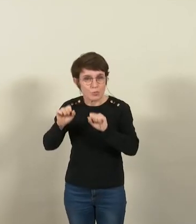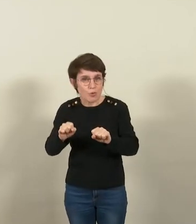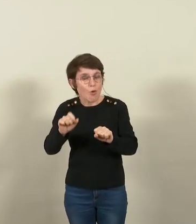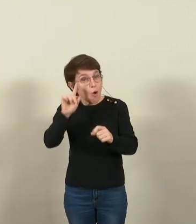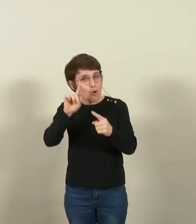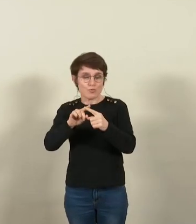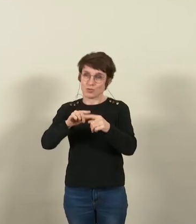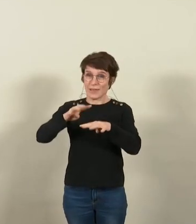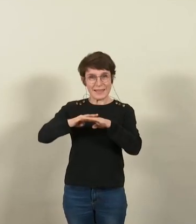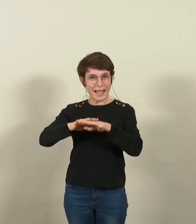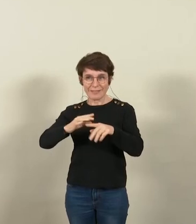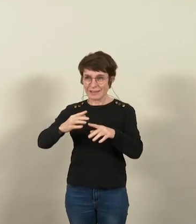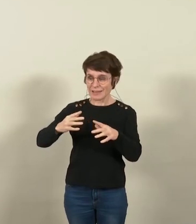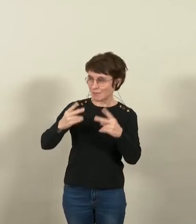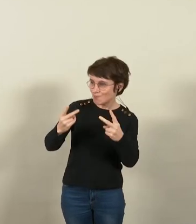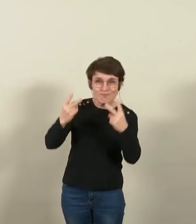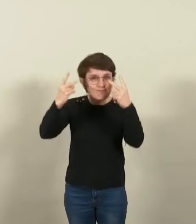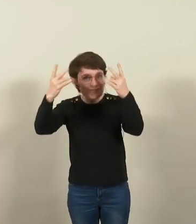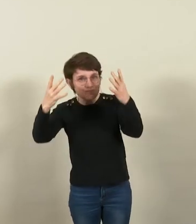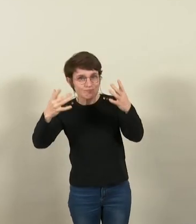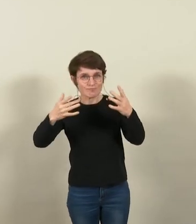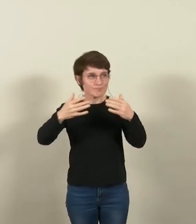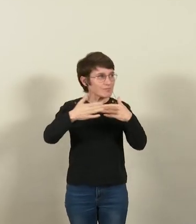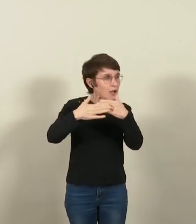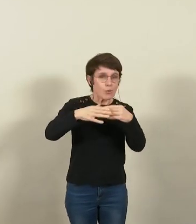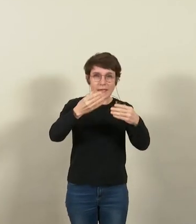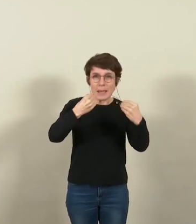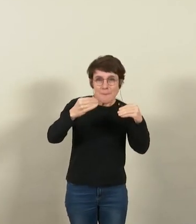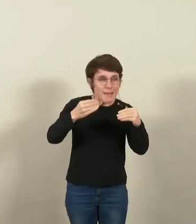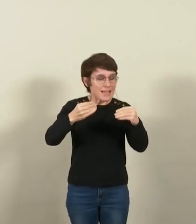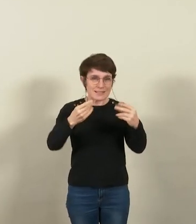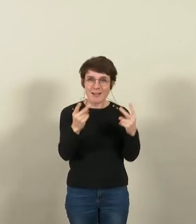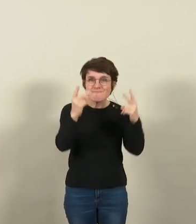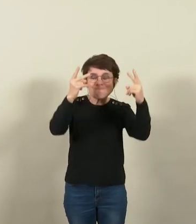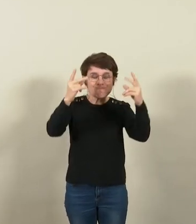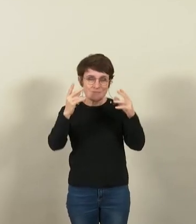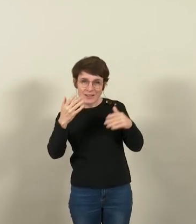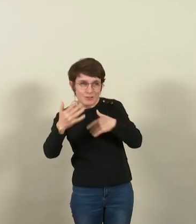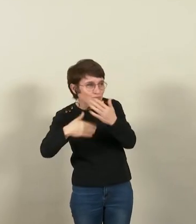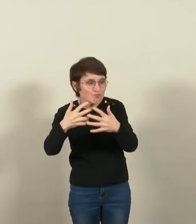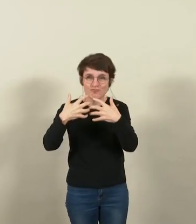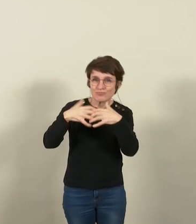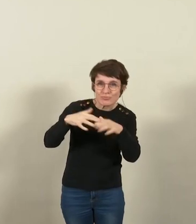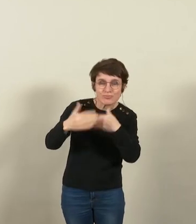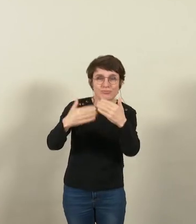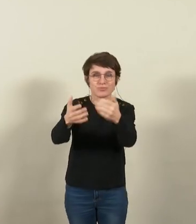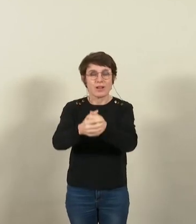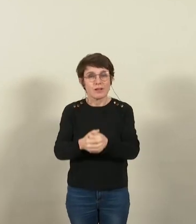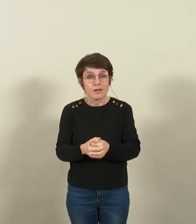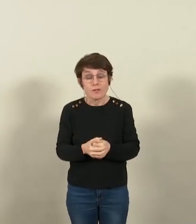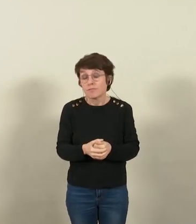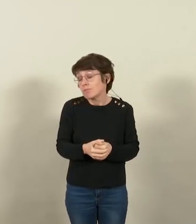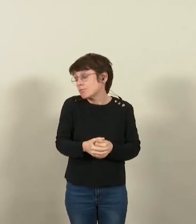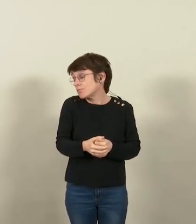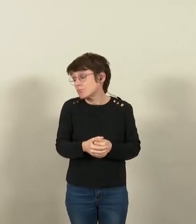revalorisation du quartier à faire revivre ses commerces et réaliser des économies de fonctionnement vous avez